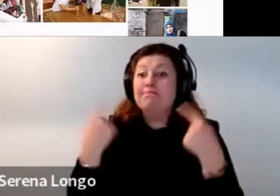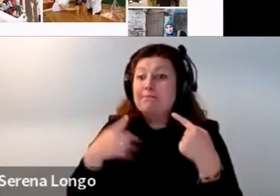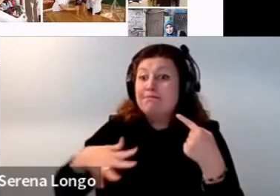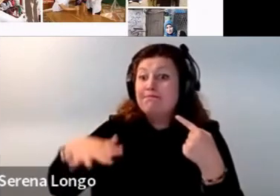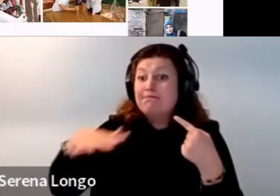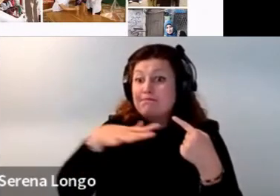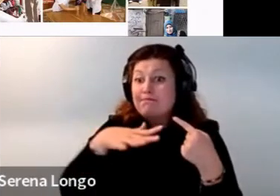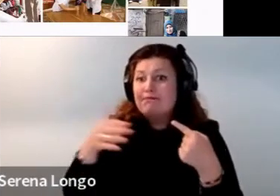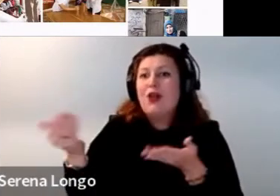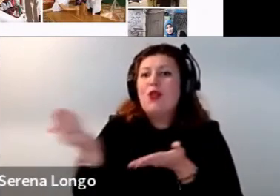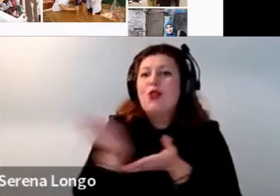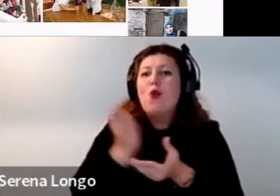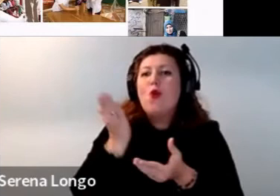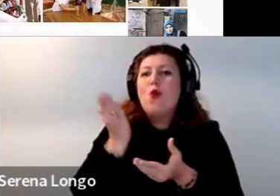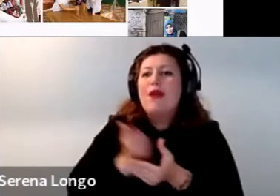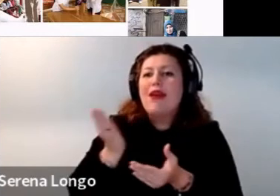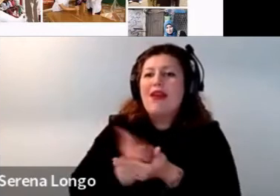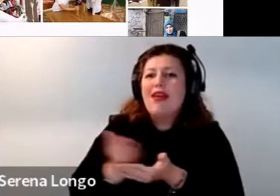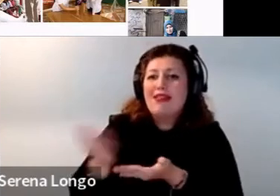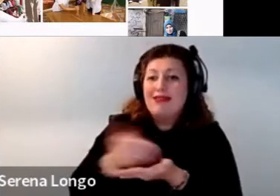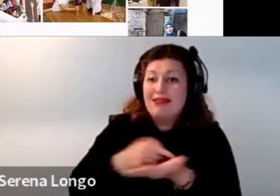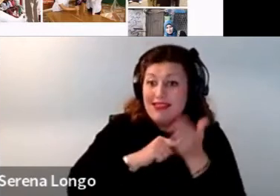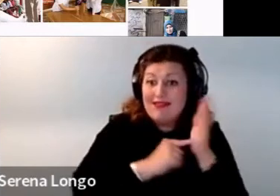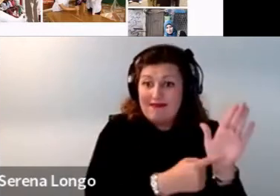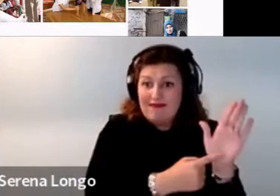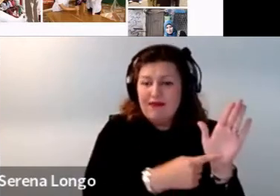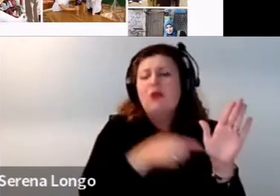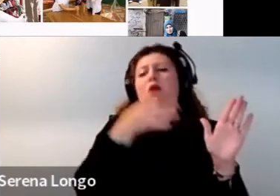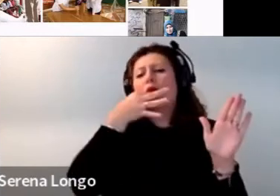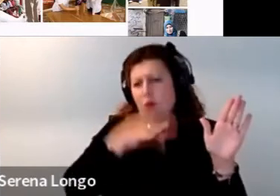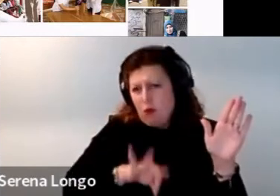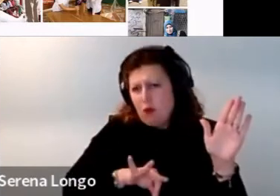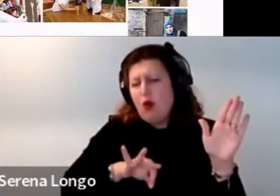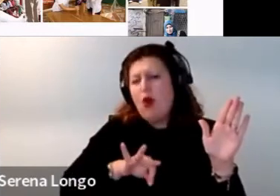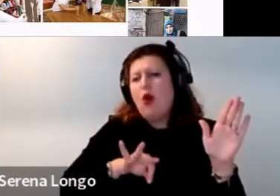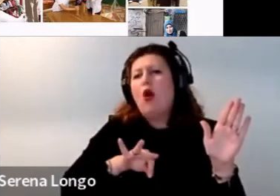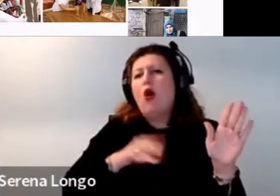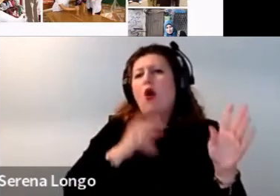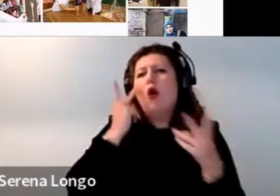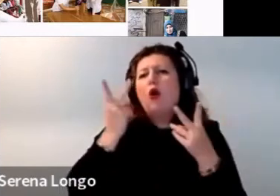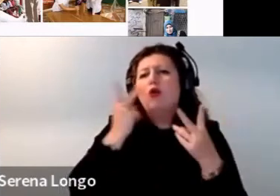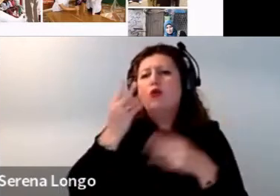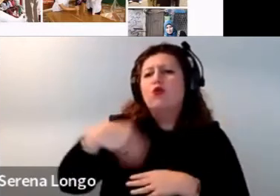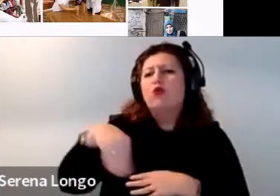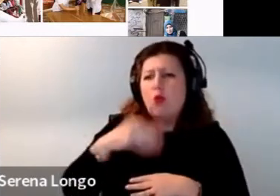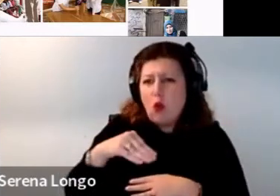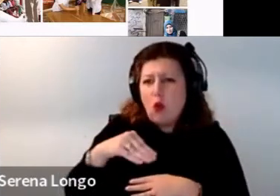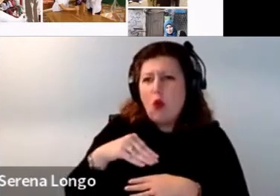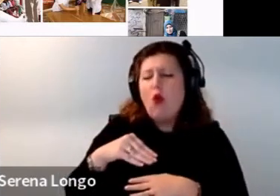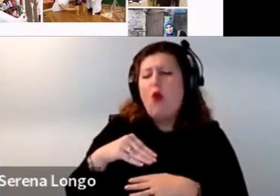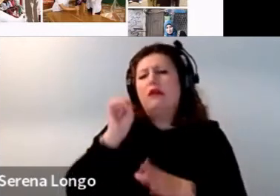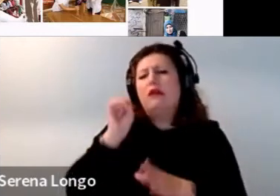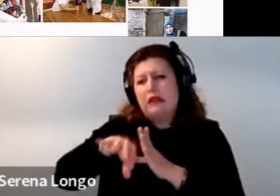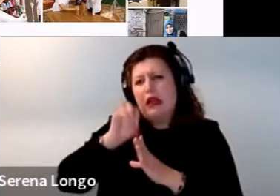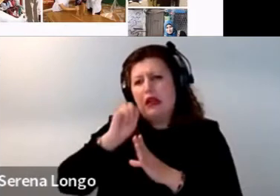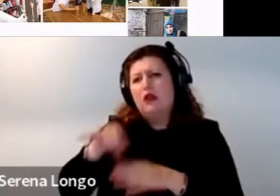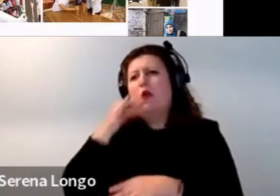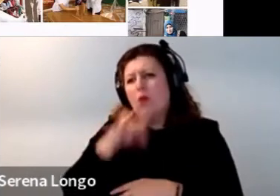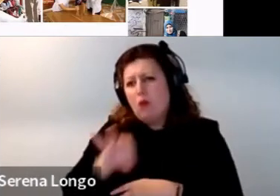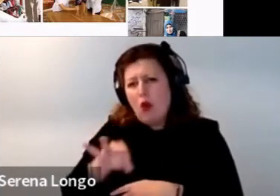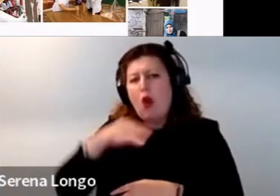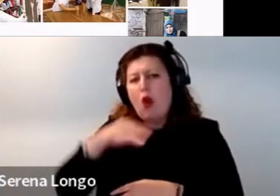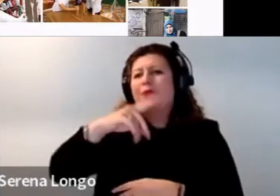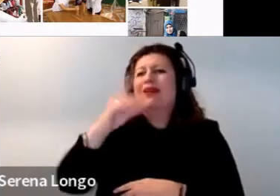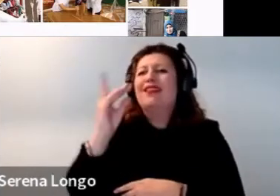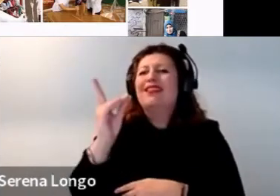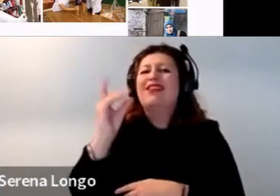documentazione che vi ho richiamato è consultabile e scaricabile gratuitamente con dei documenti PDF